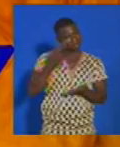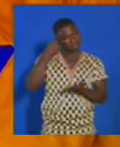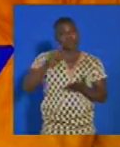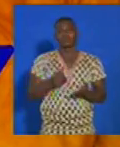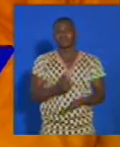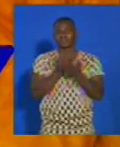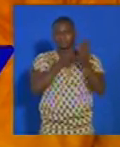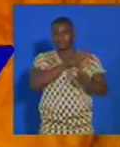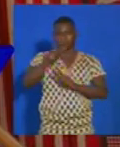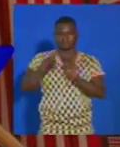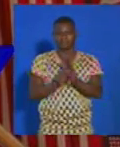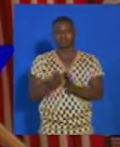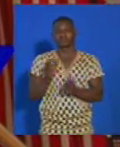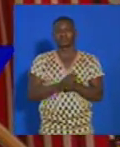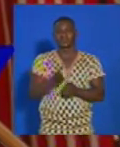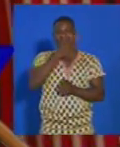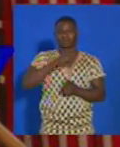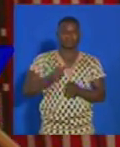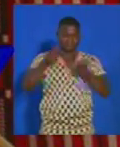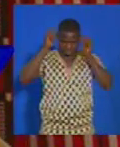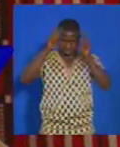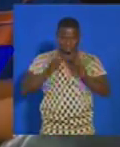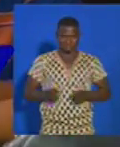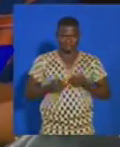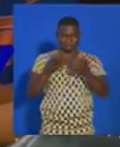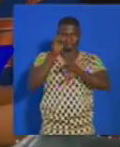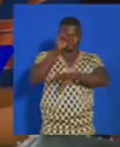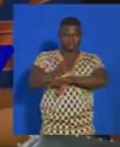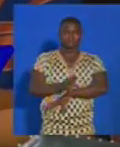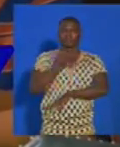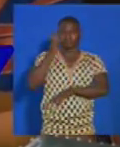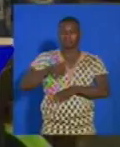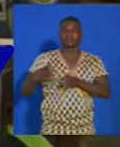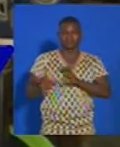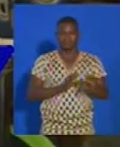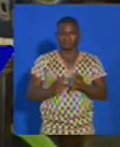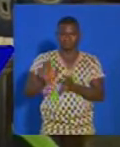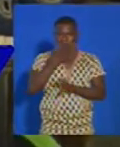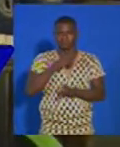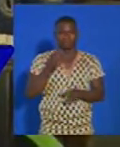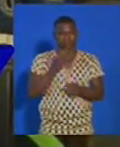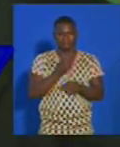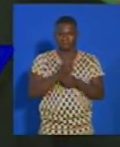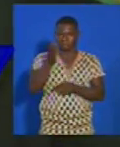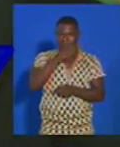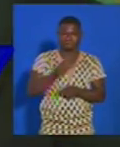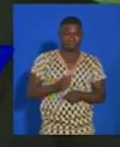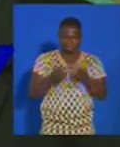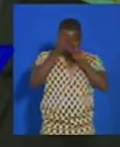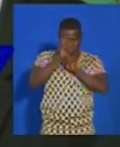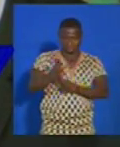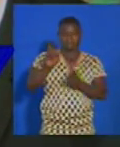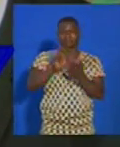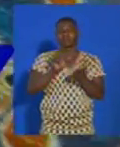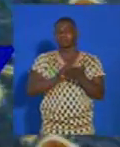parrain, le professeur Jean Lankwande, a prodigué des conseils à ses filleuls. Il doit faire preuve de discipline, de ponctualité, d'humilité et de